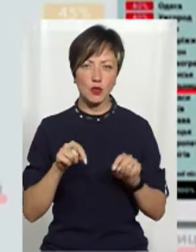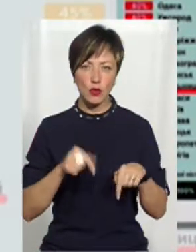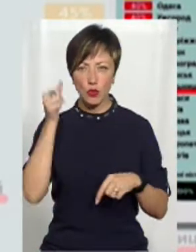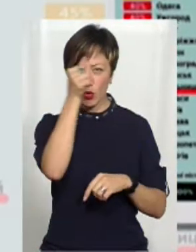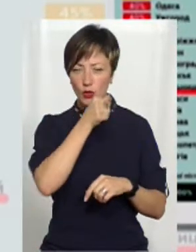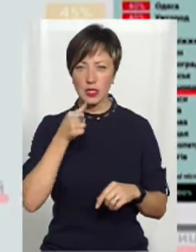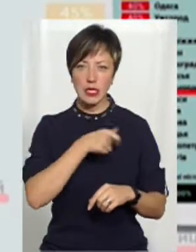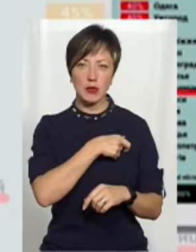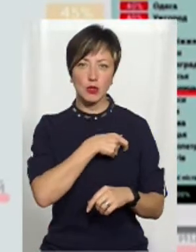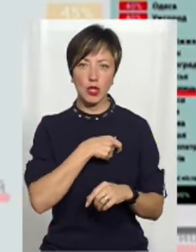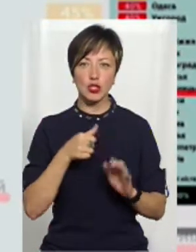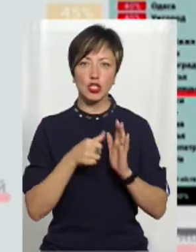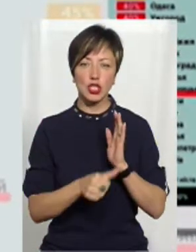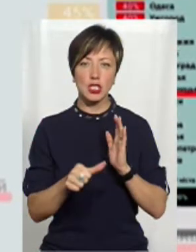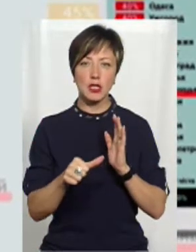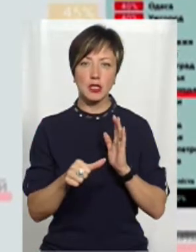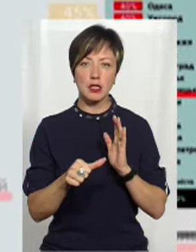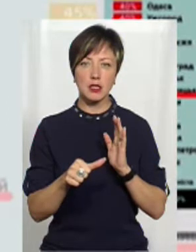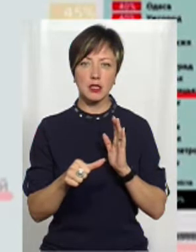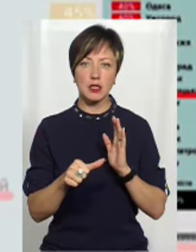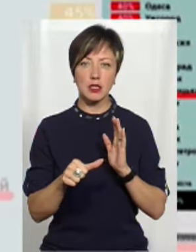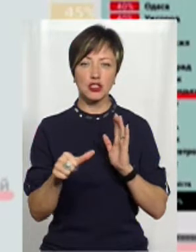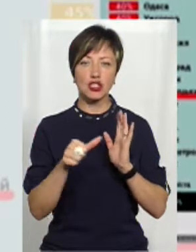року депутати досягли